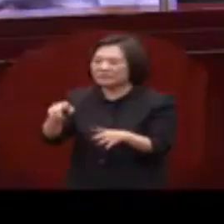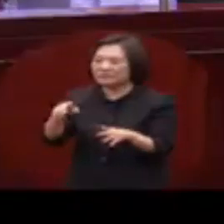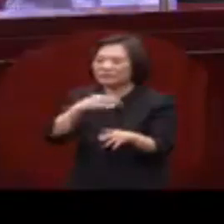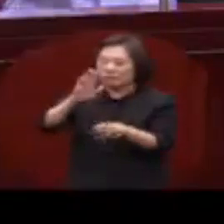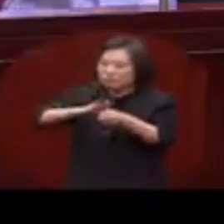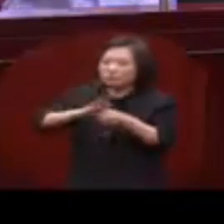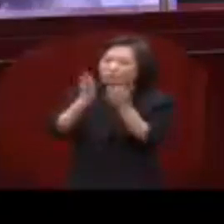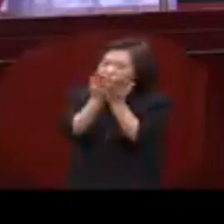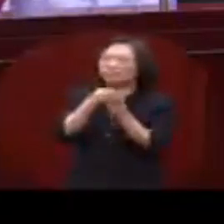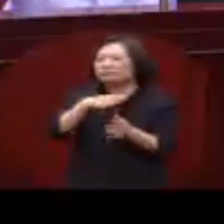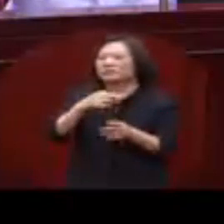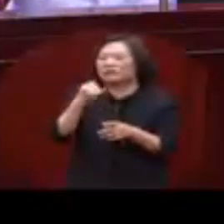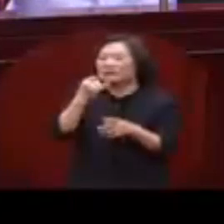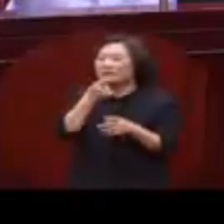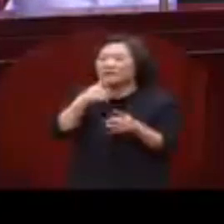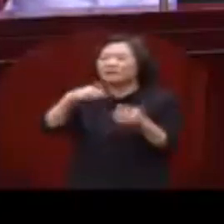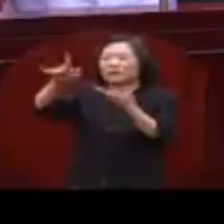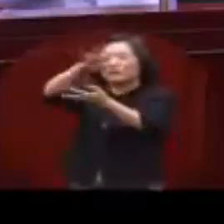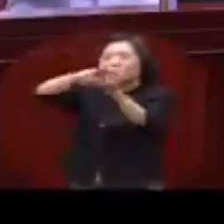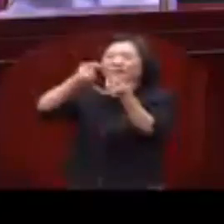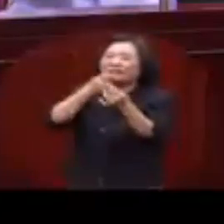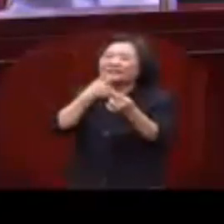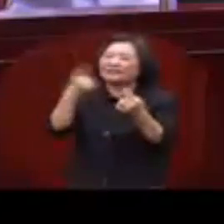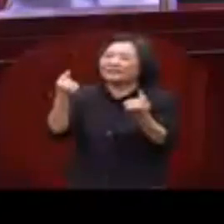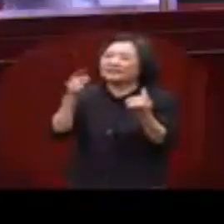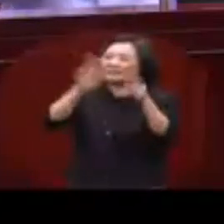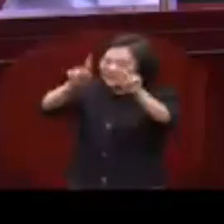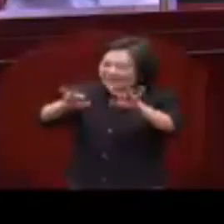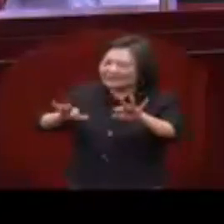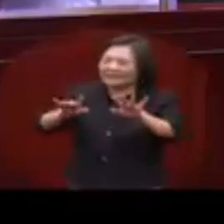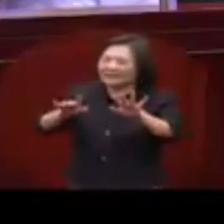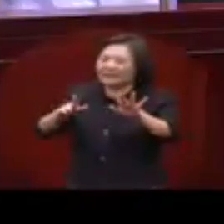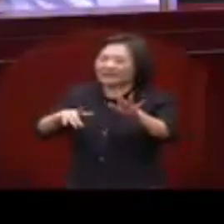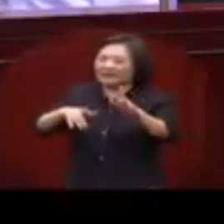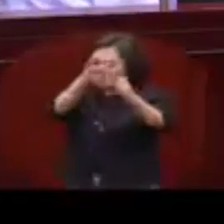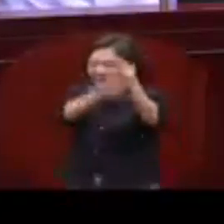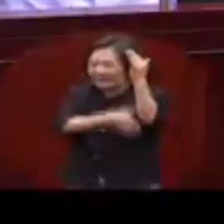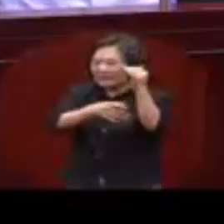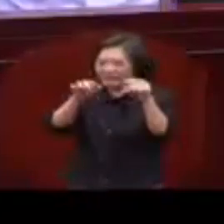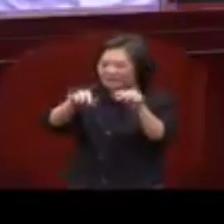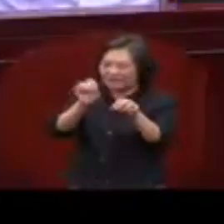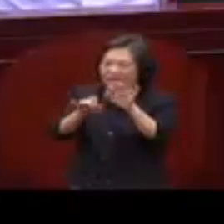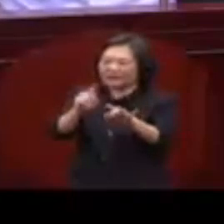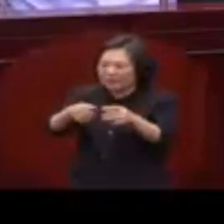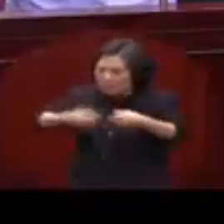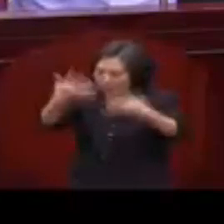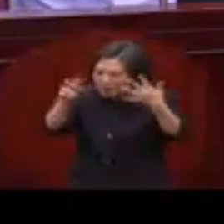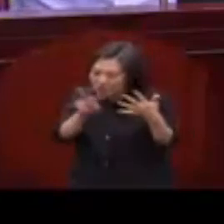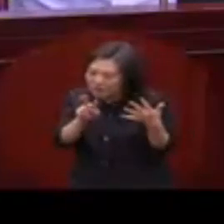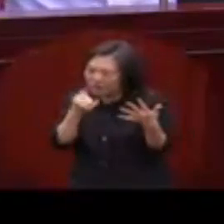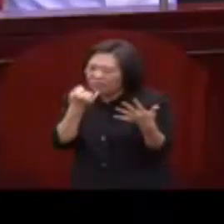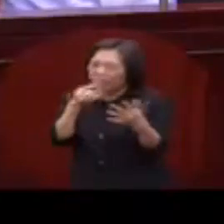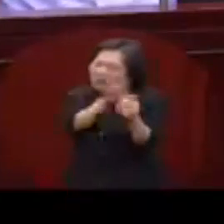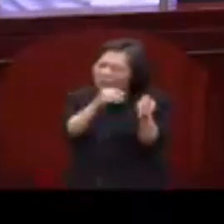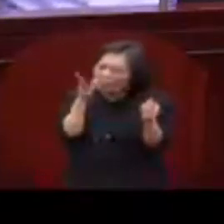就可以去上去处理。所以这库克云的改善，这我们一条线在做。另外一个是这样，叫